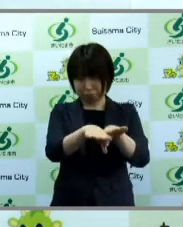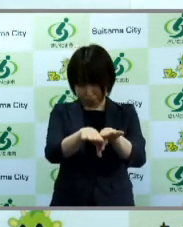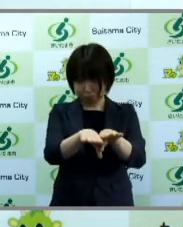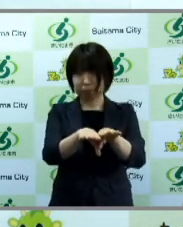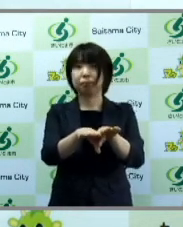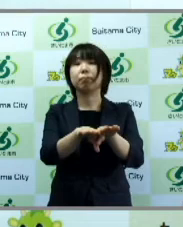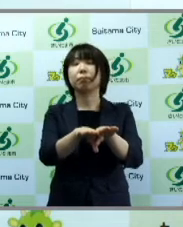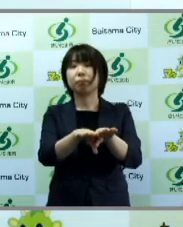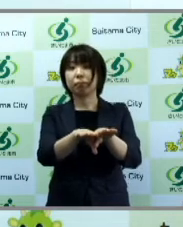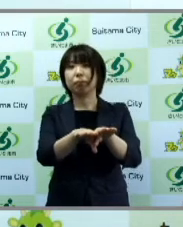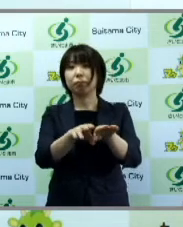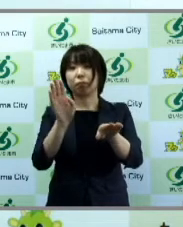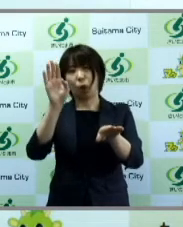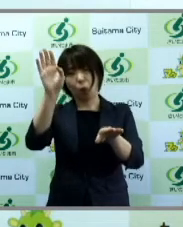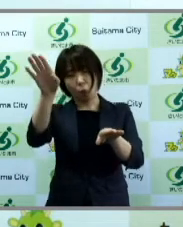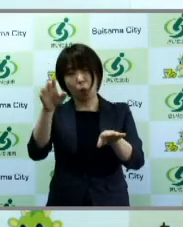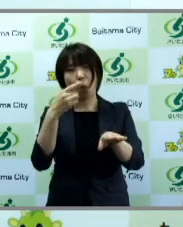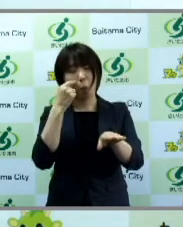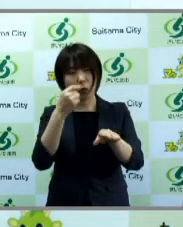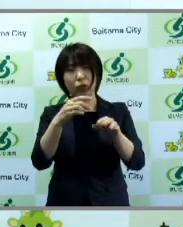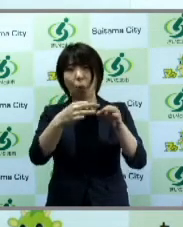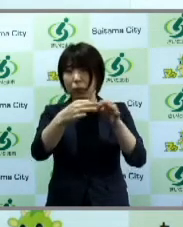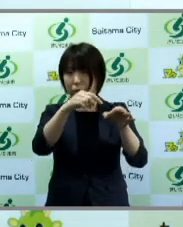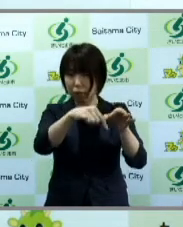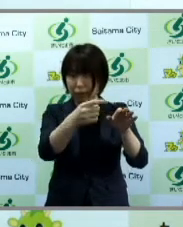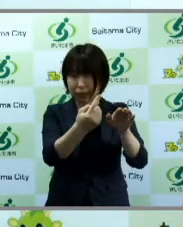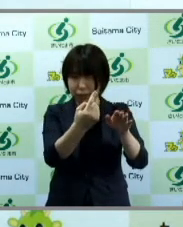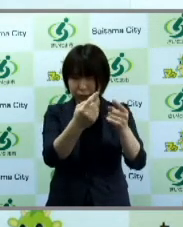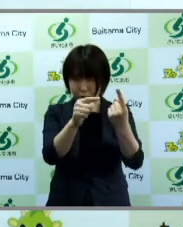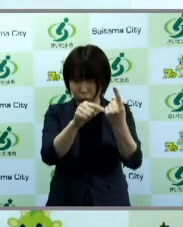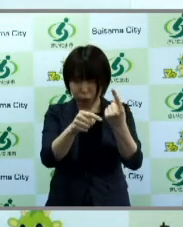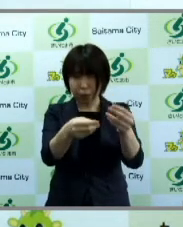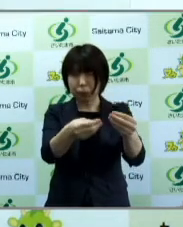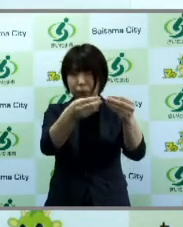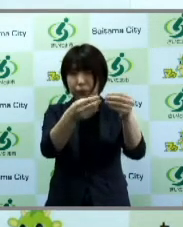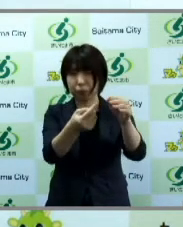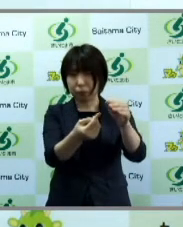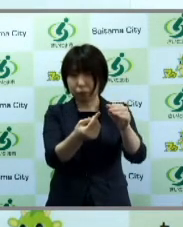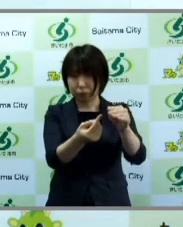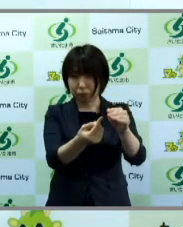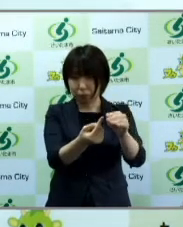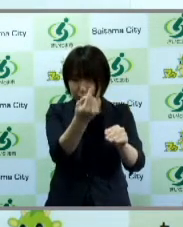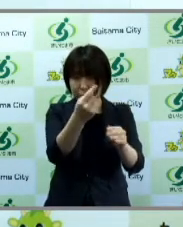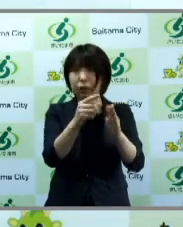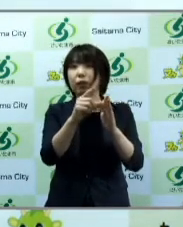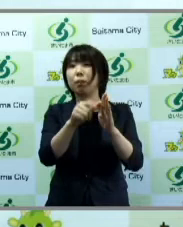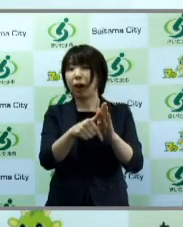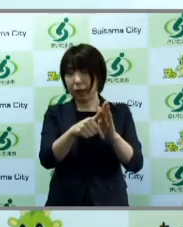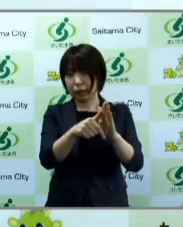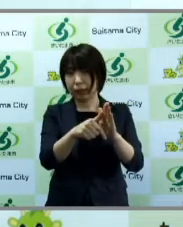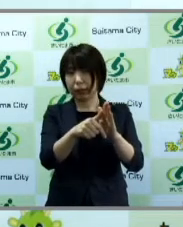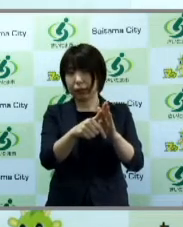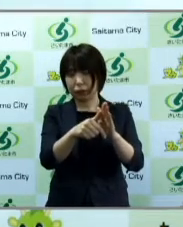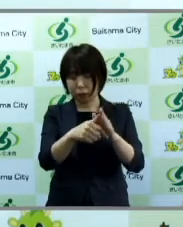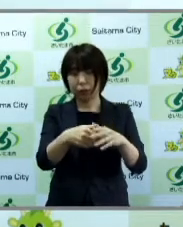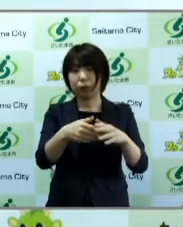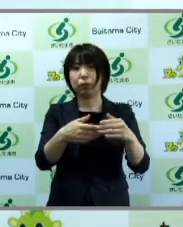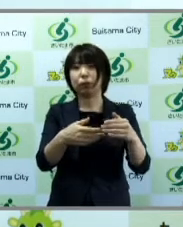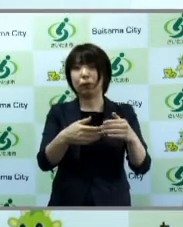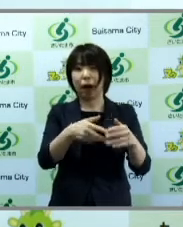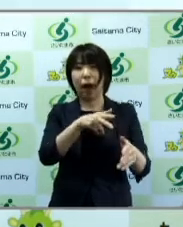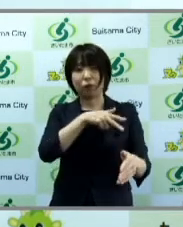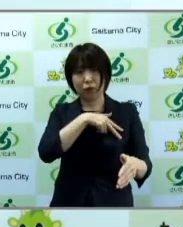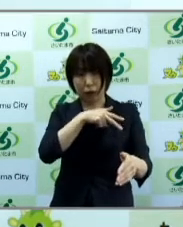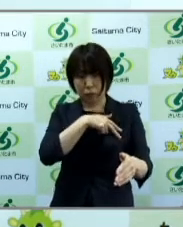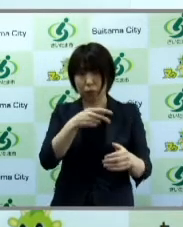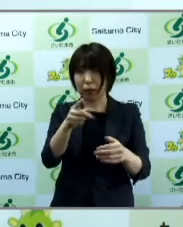やはり一人でも出た場合には引き続きそのお店の従業員あるいは来客に対する検